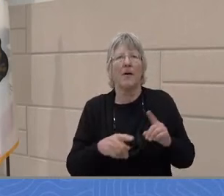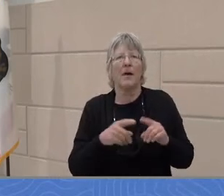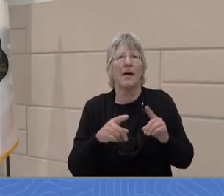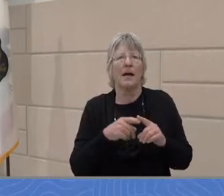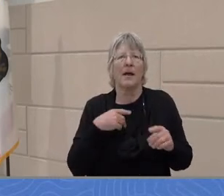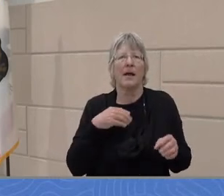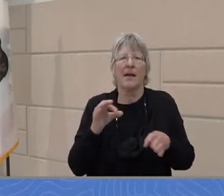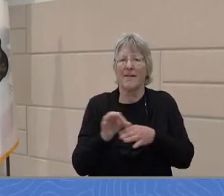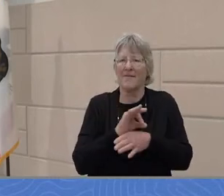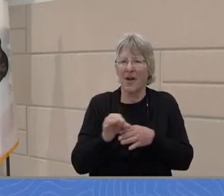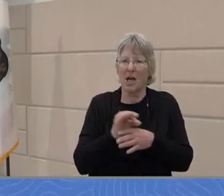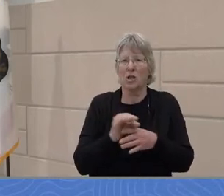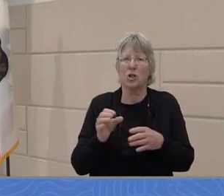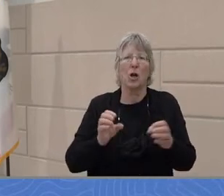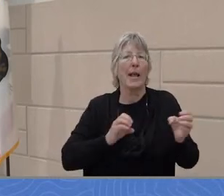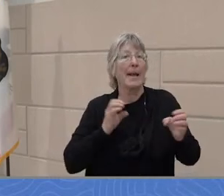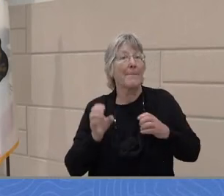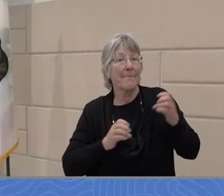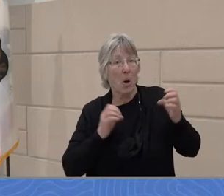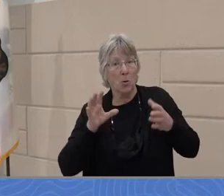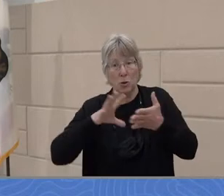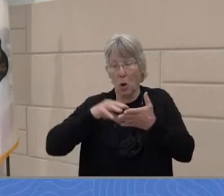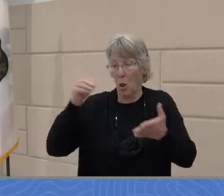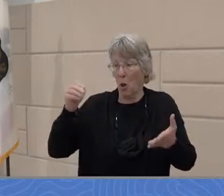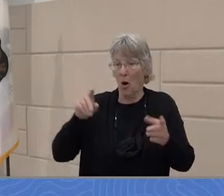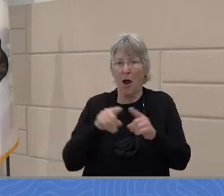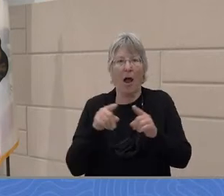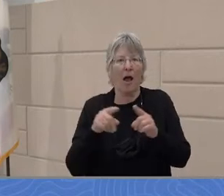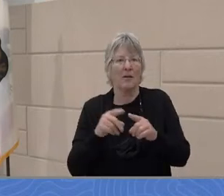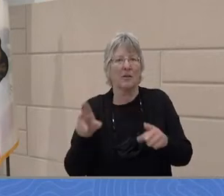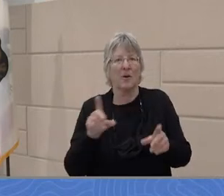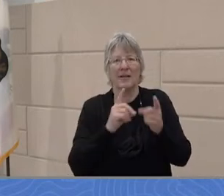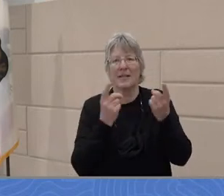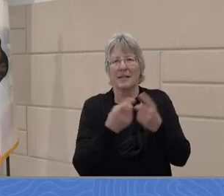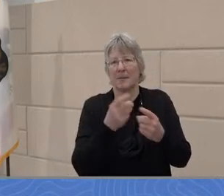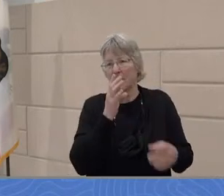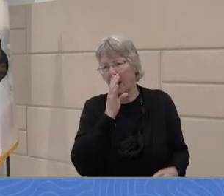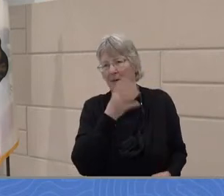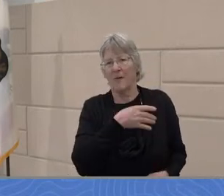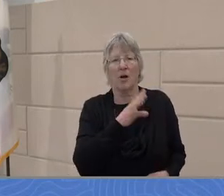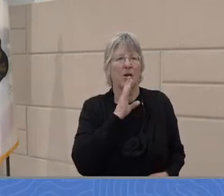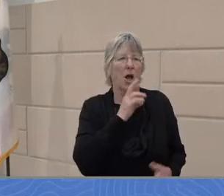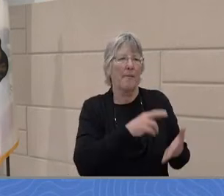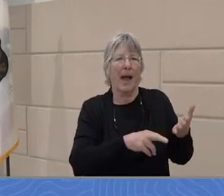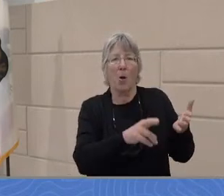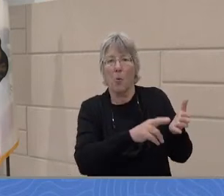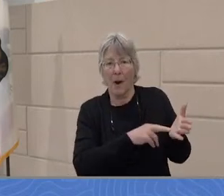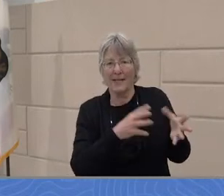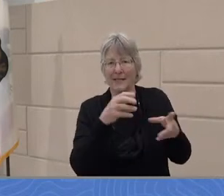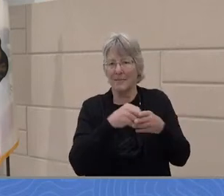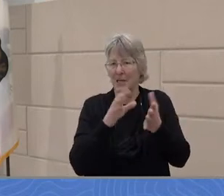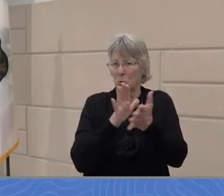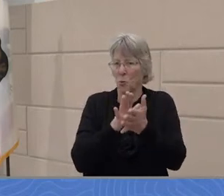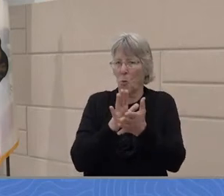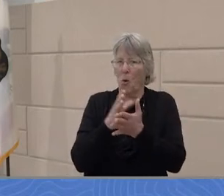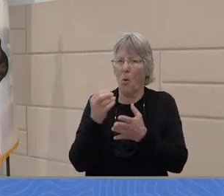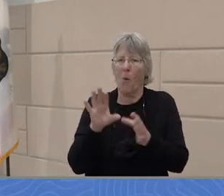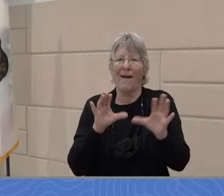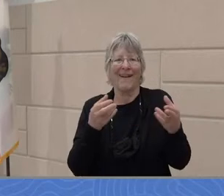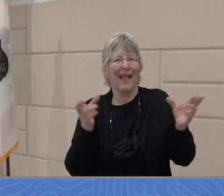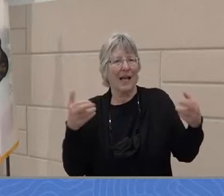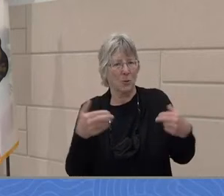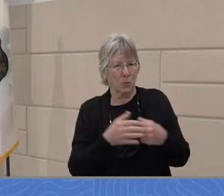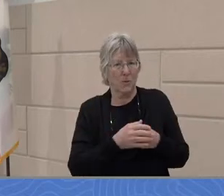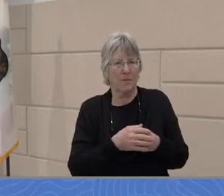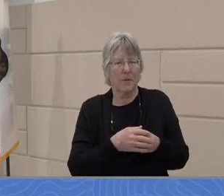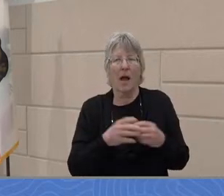จะตัวนังอารามให้นังสังคมขมายบายรามเจนปีปั